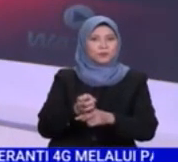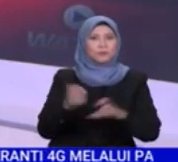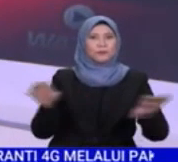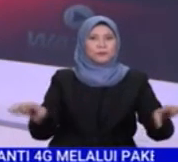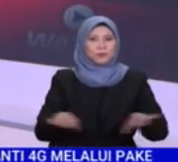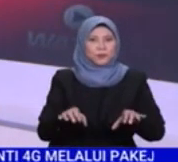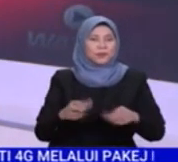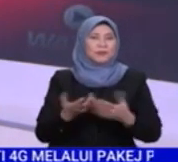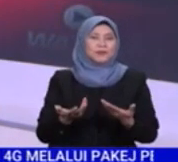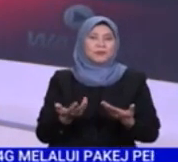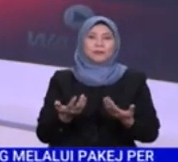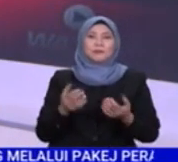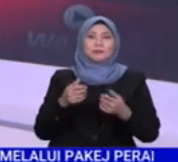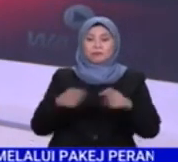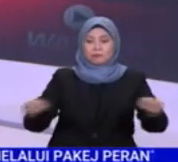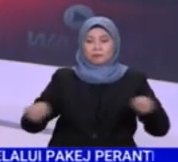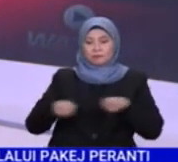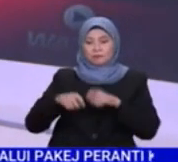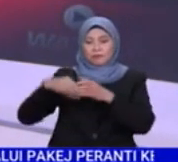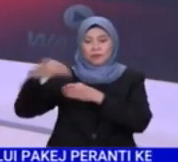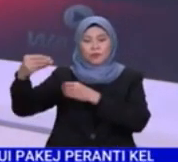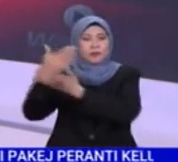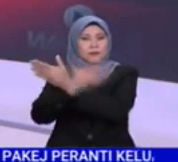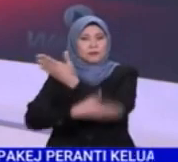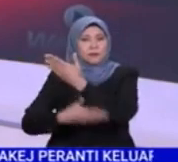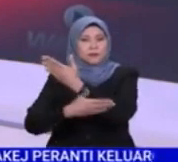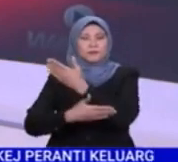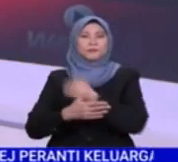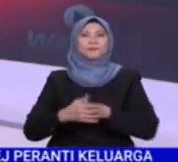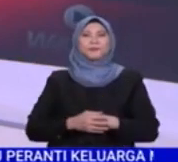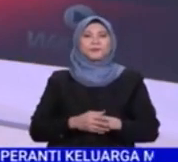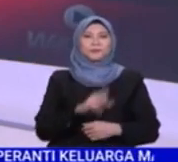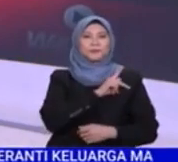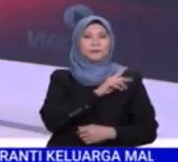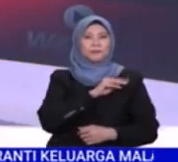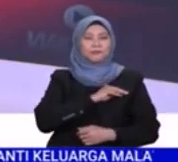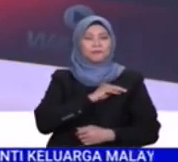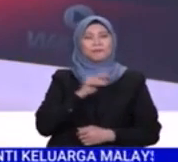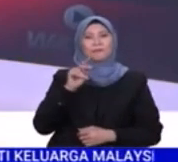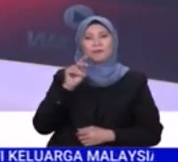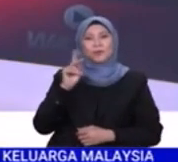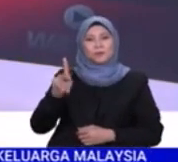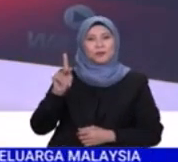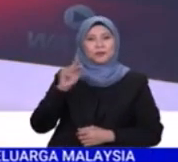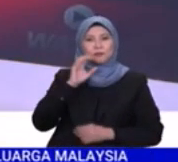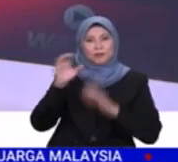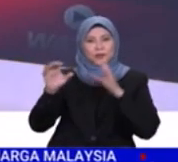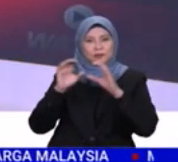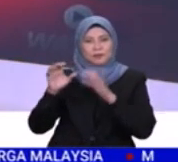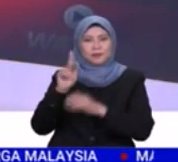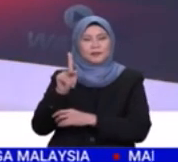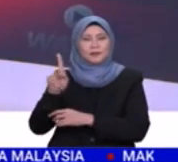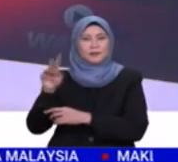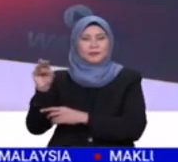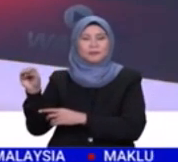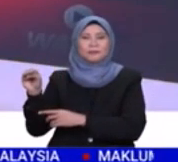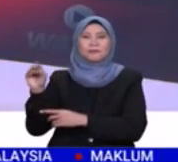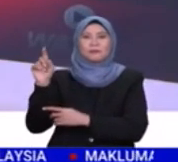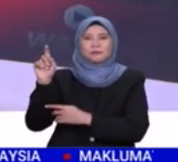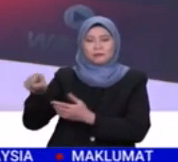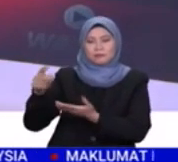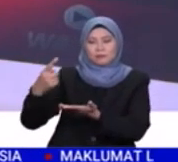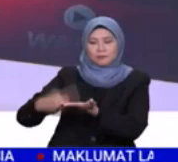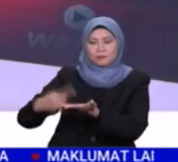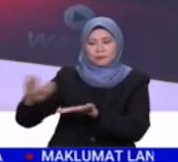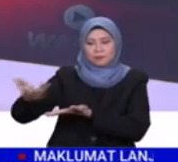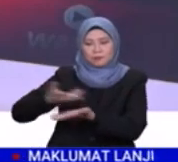terutamanya yang berpangkalan di luar negara tegas menteri komunikasi dan multimedia transfer Anwar Musa perundangan sedia